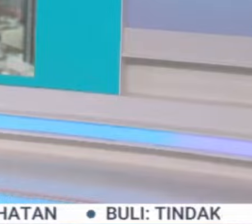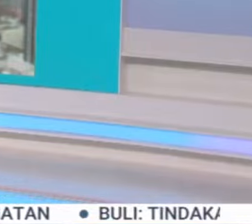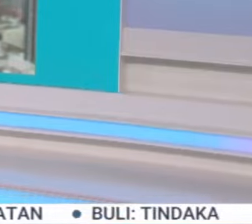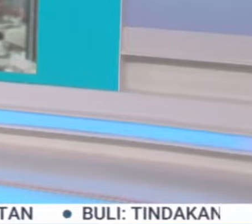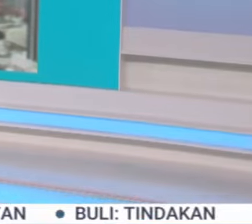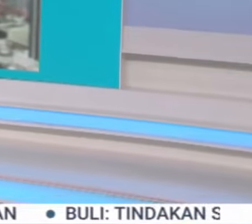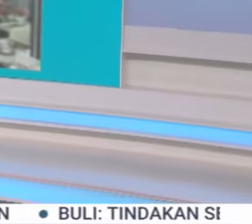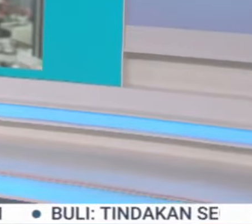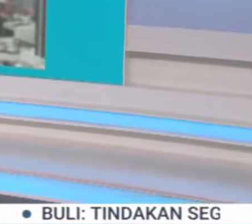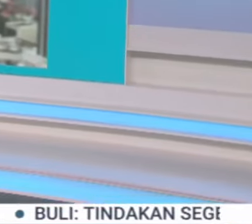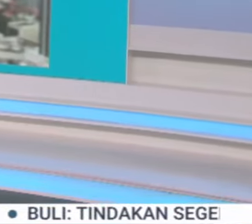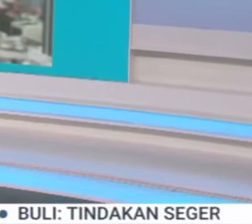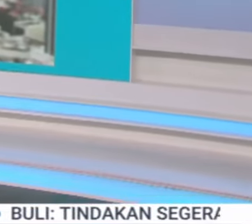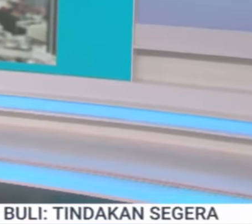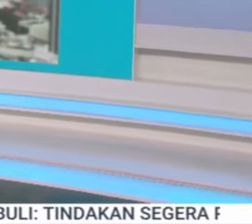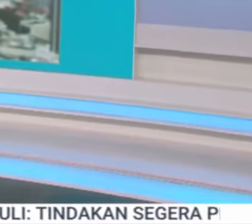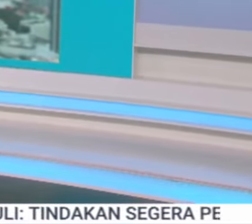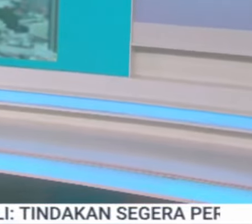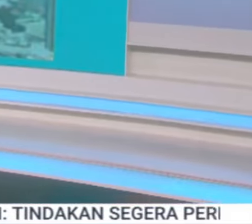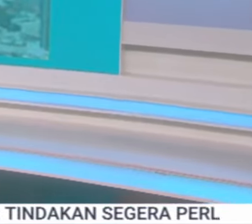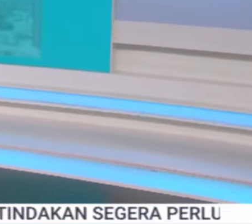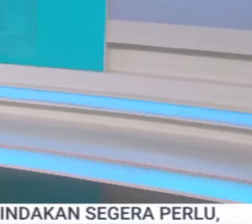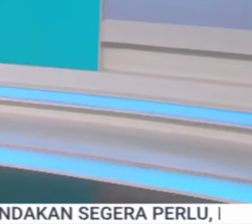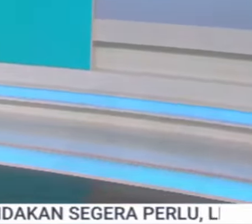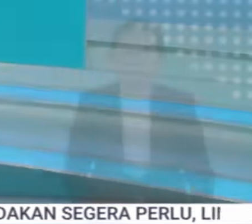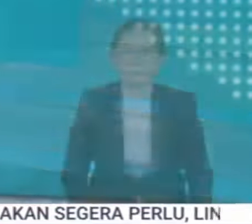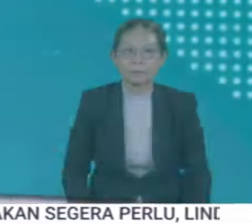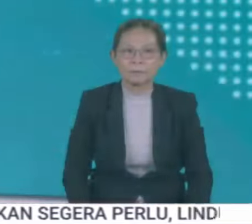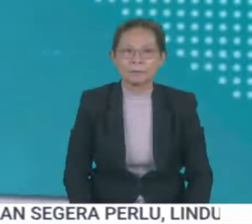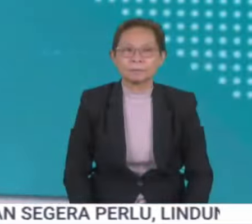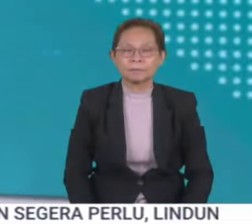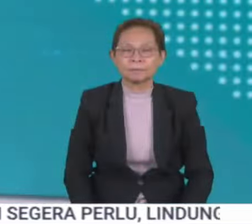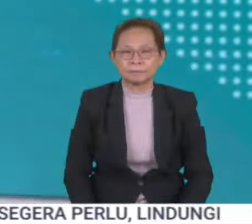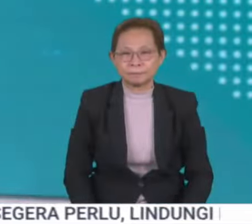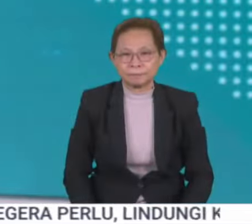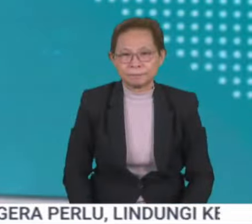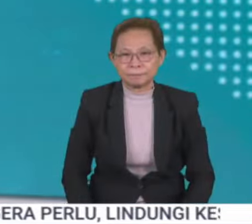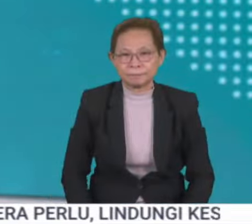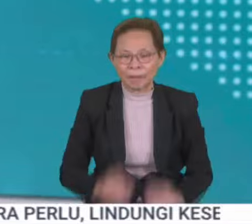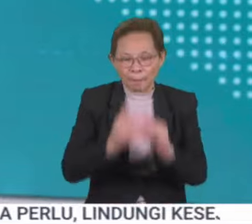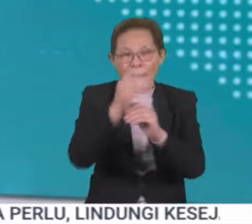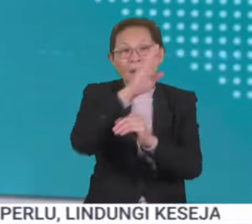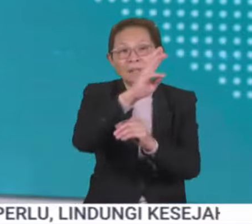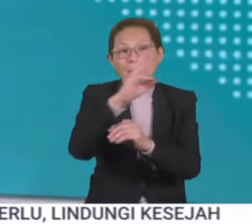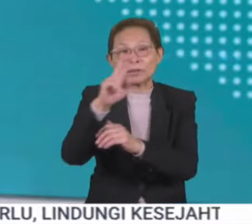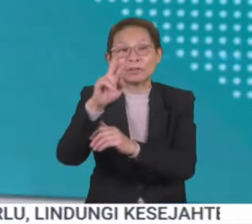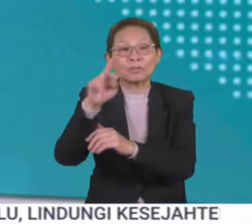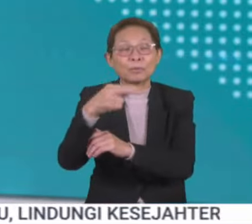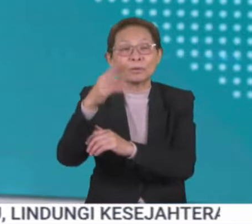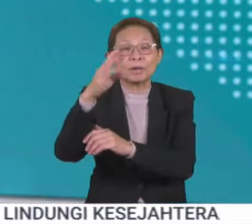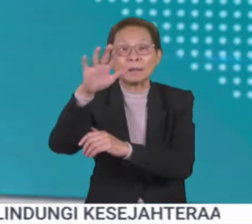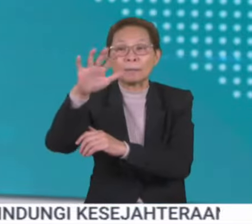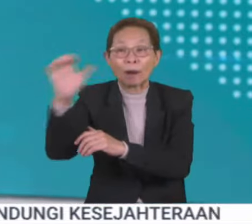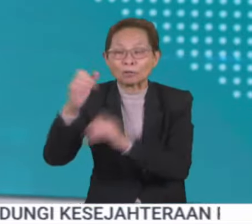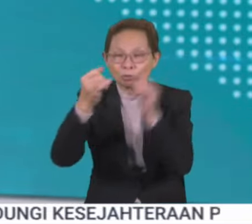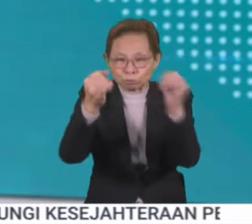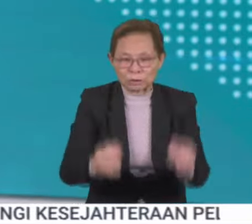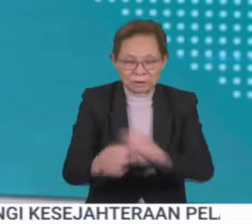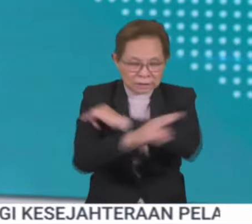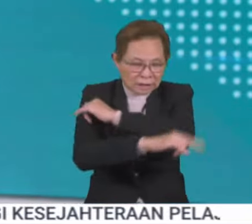media Baik terima kasih Anas langsung dari Johor lebih 6500 individu di